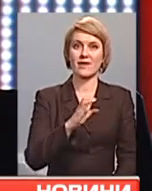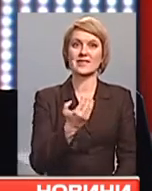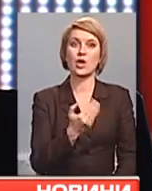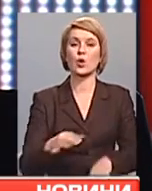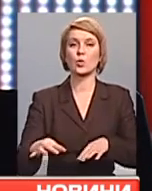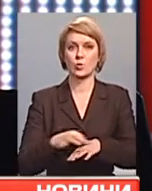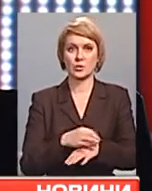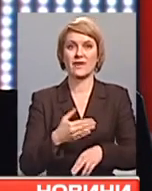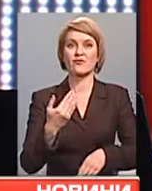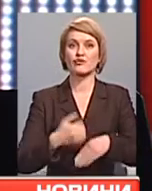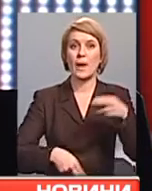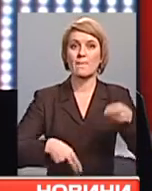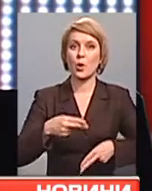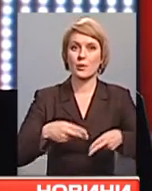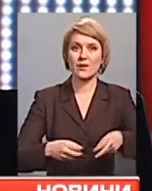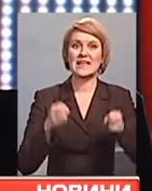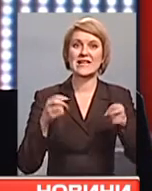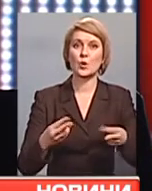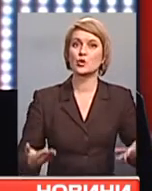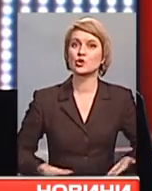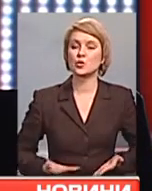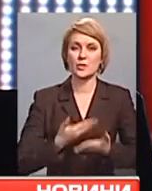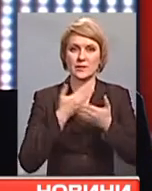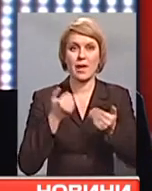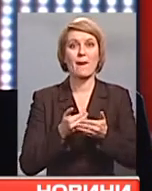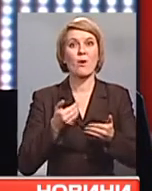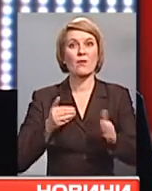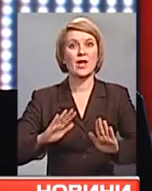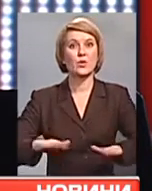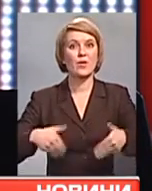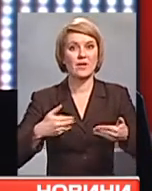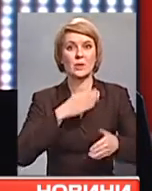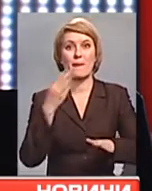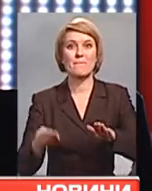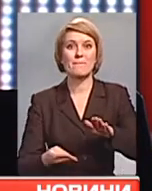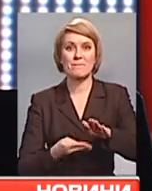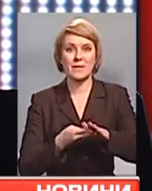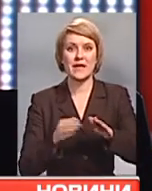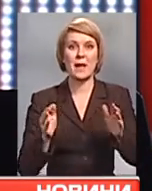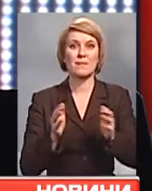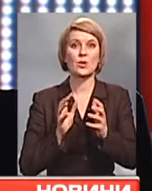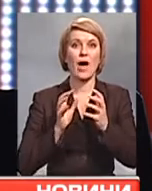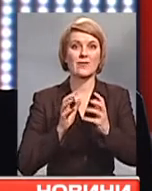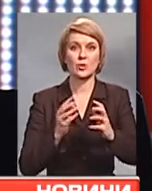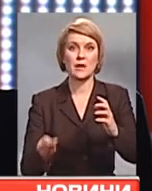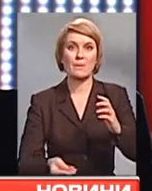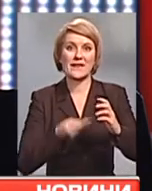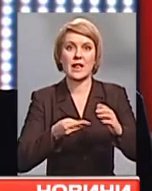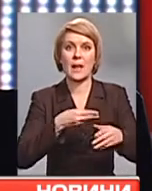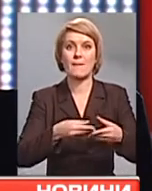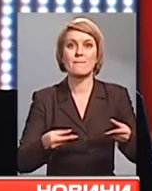загрози життю постраждалих немає. За попередню версію, під мікроавтобус підклали прилипну міну. Основна версія слідства – замах на